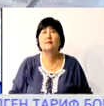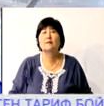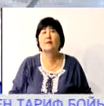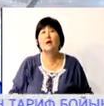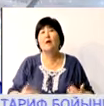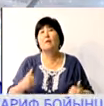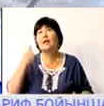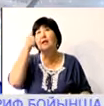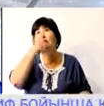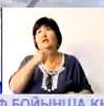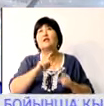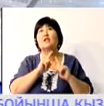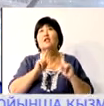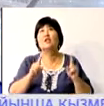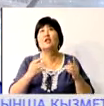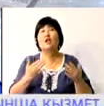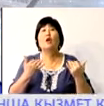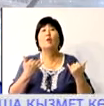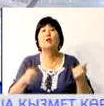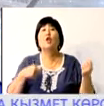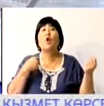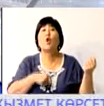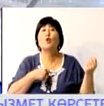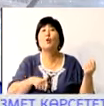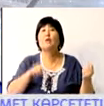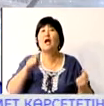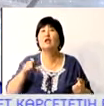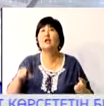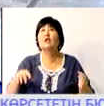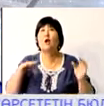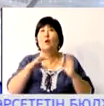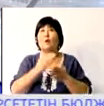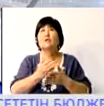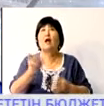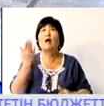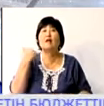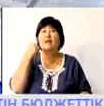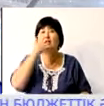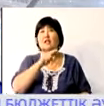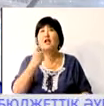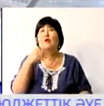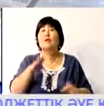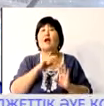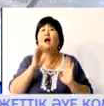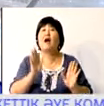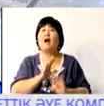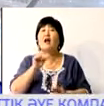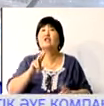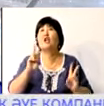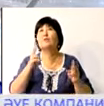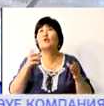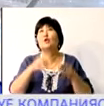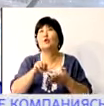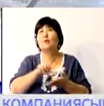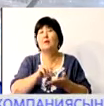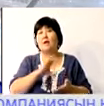Биылғы жылдың ерекшелігі, биыл домбырашыларды қосып отырмыз. Алдыңғы жылдары бірыңғай әншілер немесе бишілер тобы